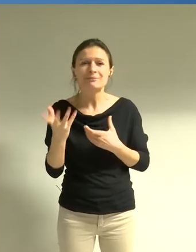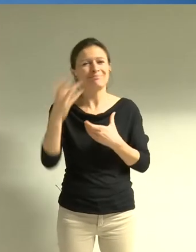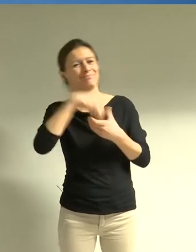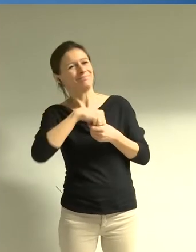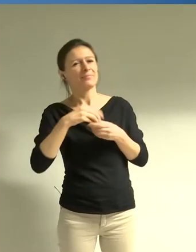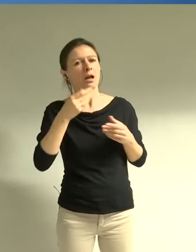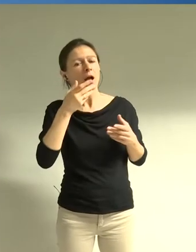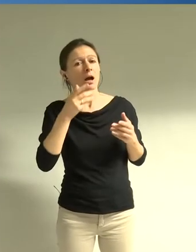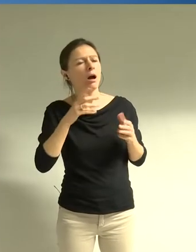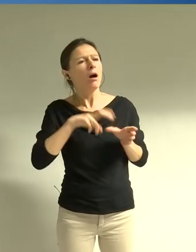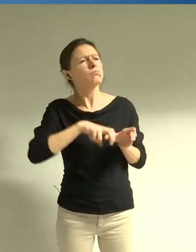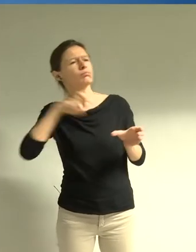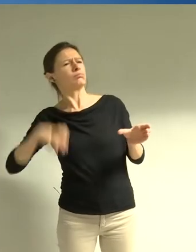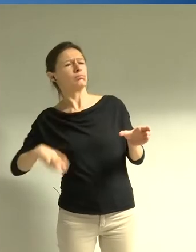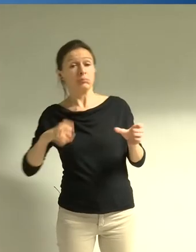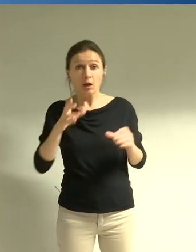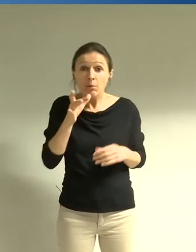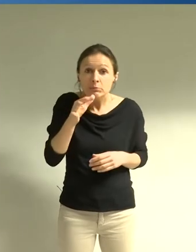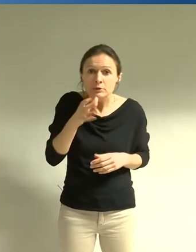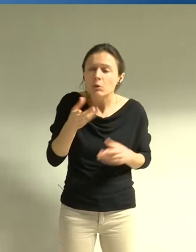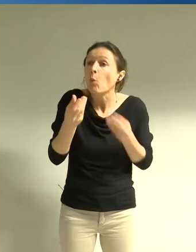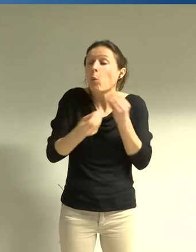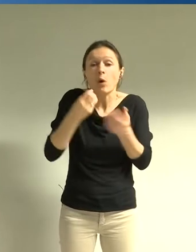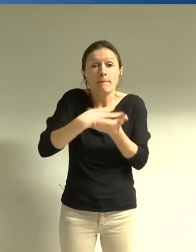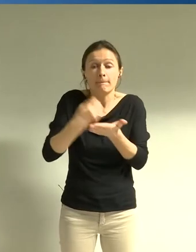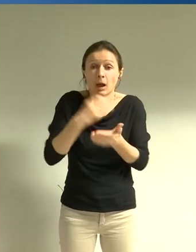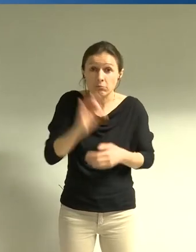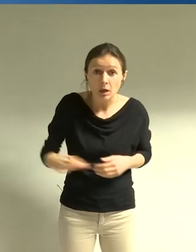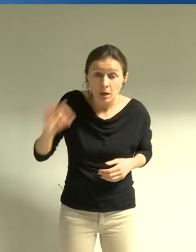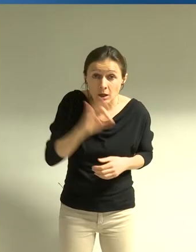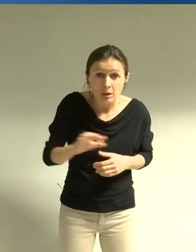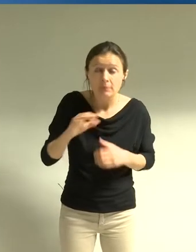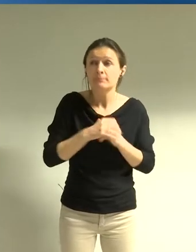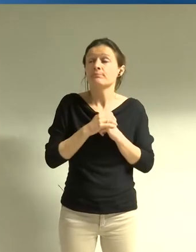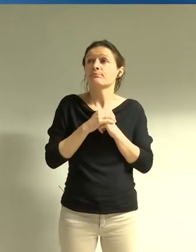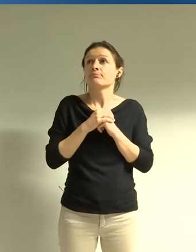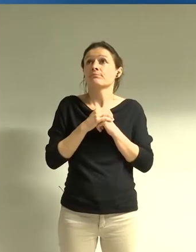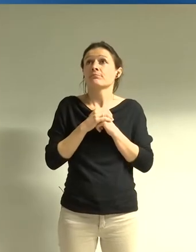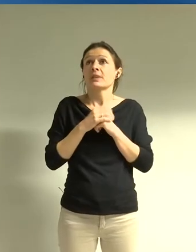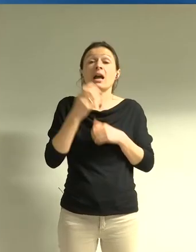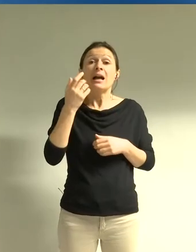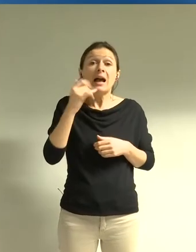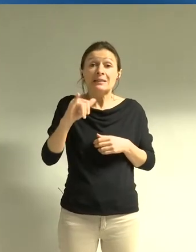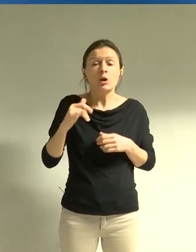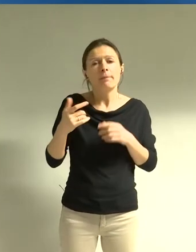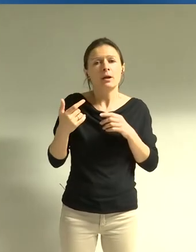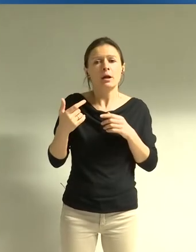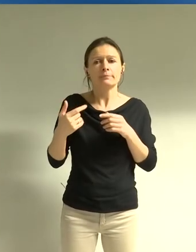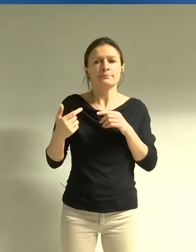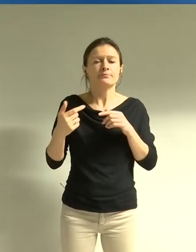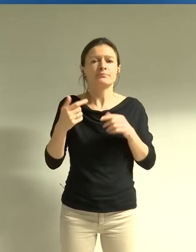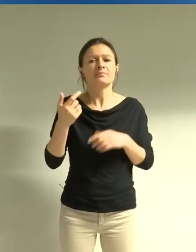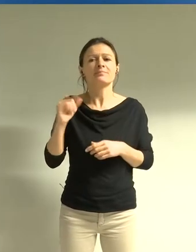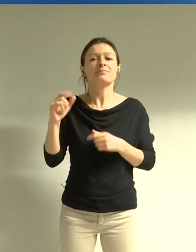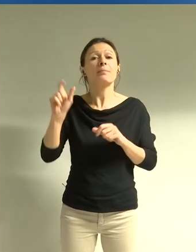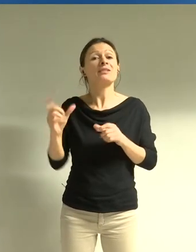vous le précisez pas il n'existe aucun garde-fou sur les conflits d'intérêts vous avez un paragraphe là dessus mais en fait